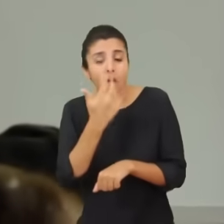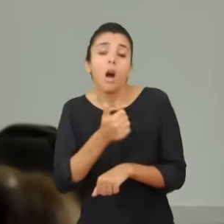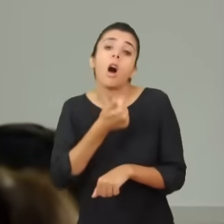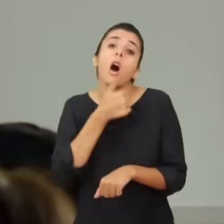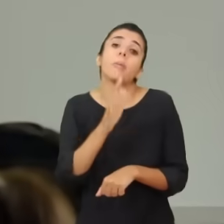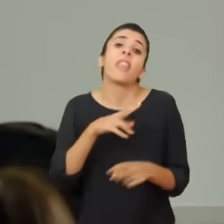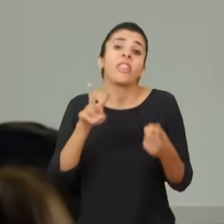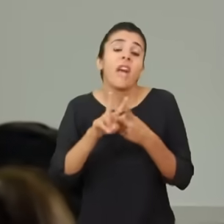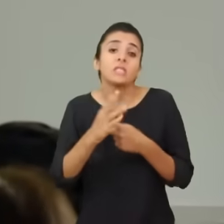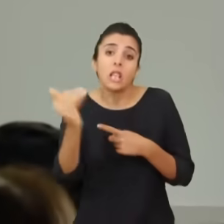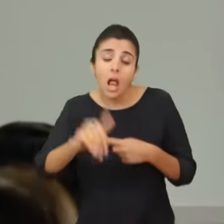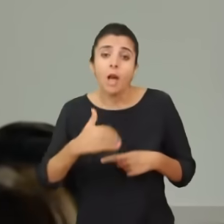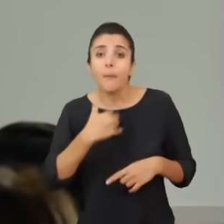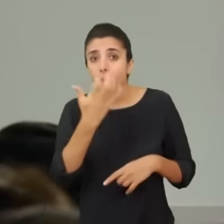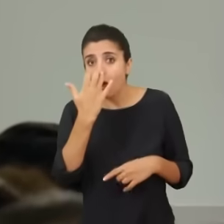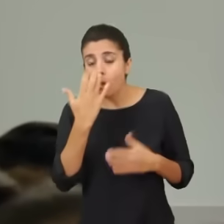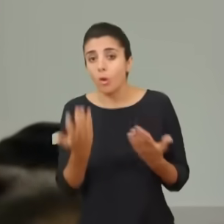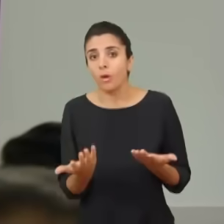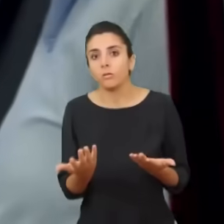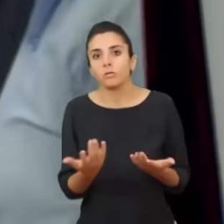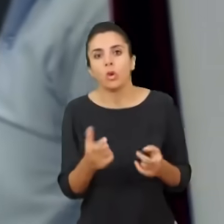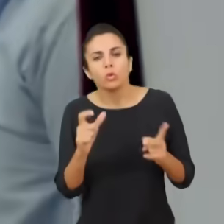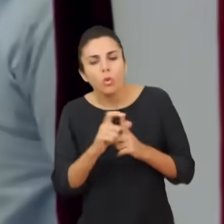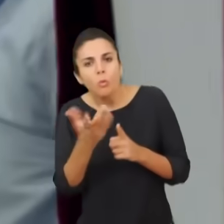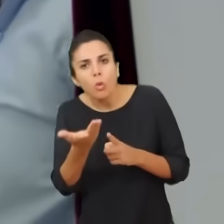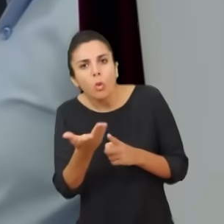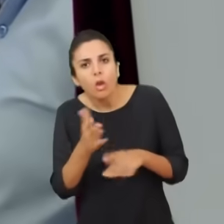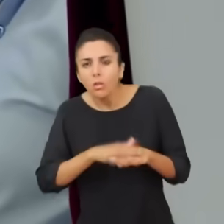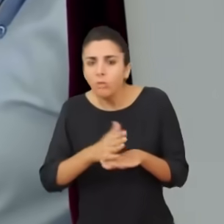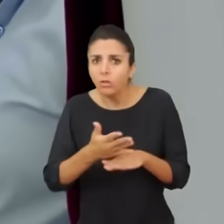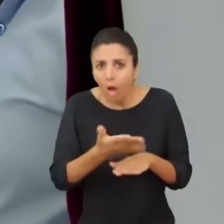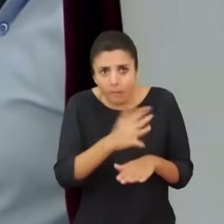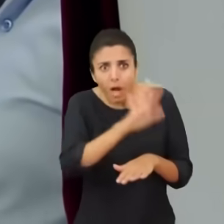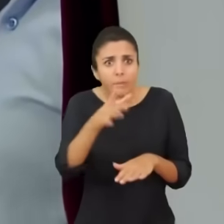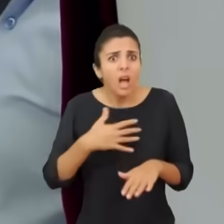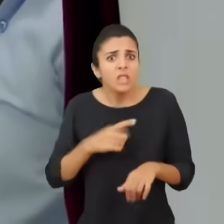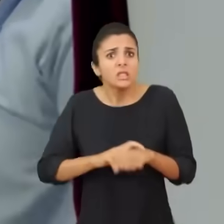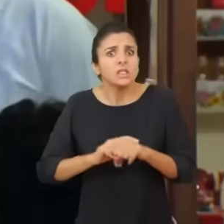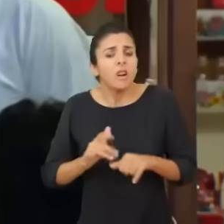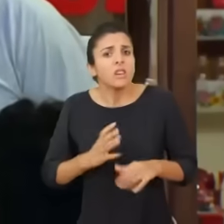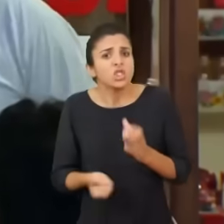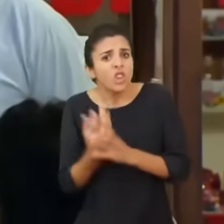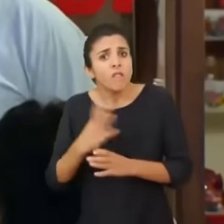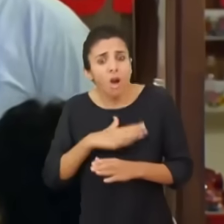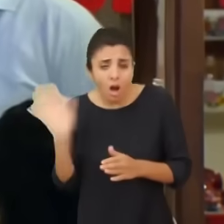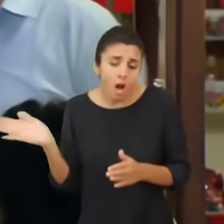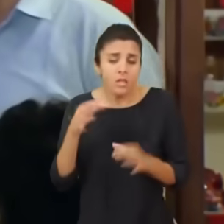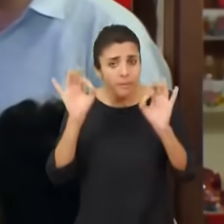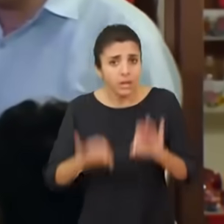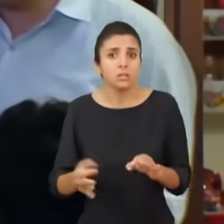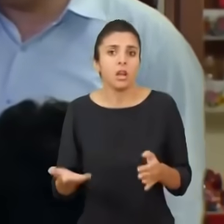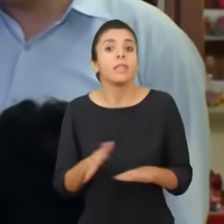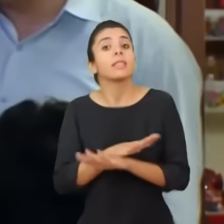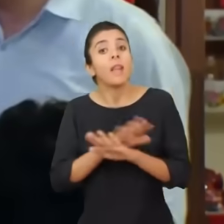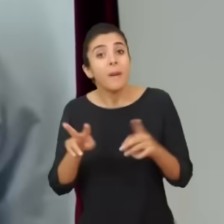abicim, Nevzat'ı bekliyoruz ya. Tamam dur. Ya Dümbüllü, hadi oğlum bak seyirci iyice ne sabırsızlanmaya başladı ha. Tamam abi